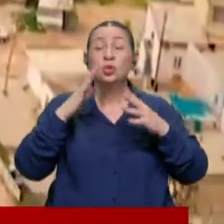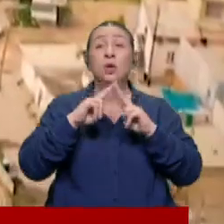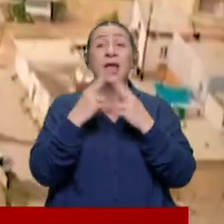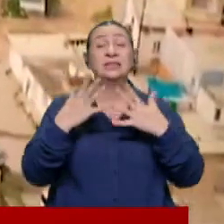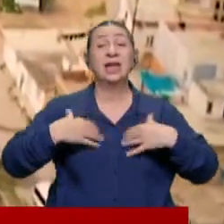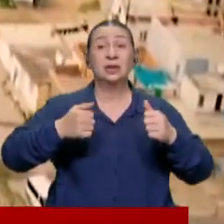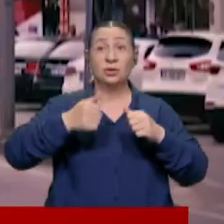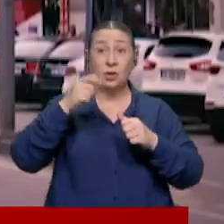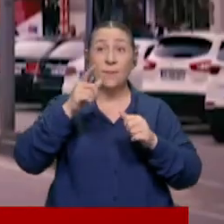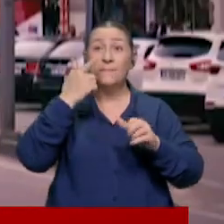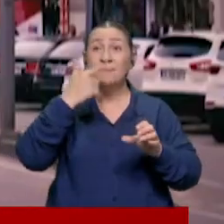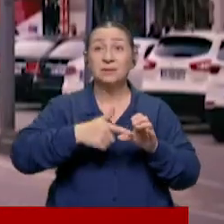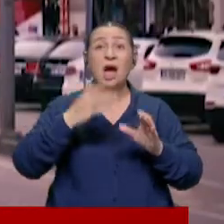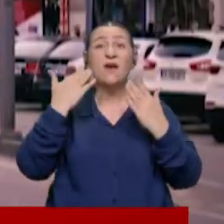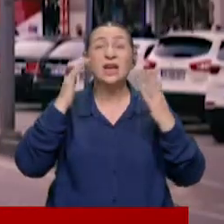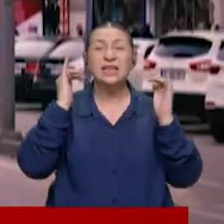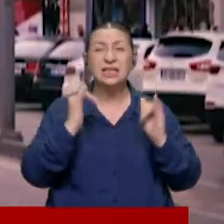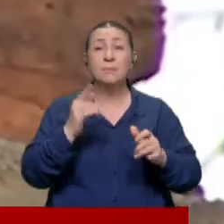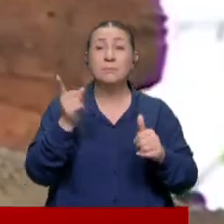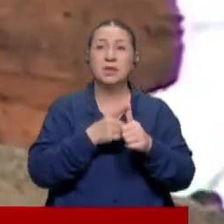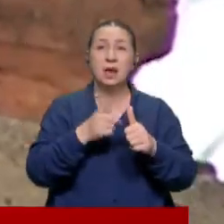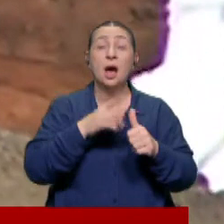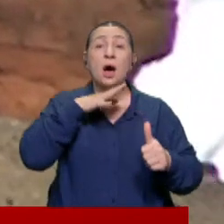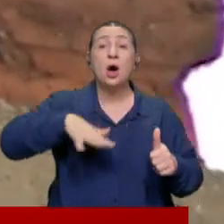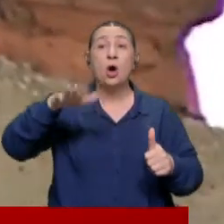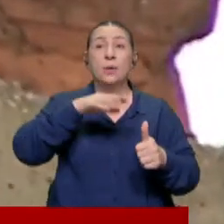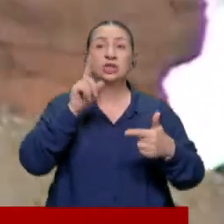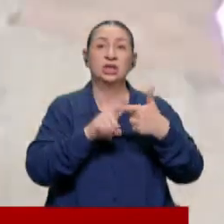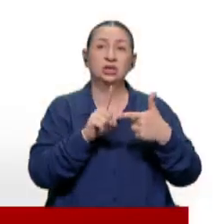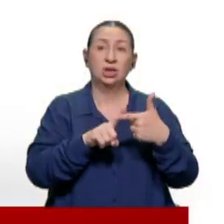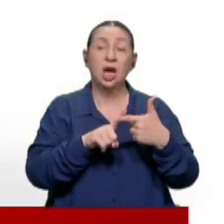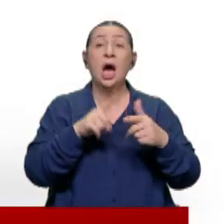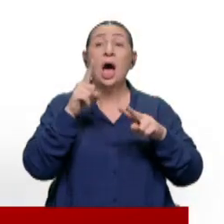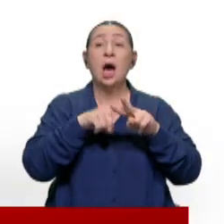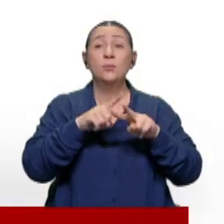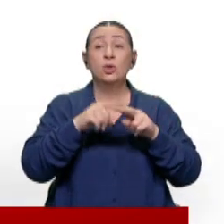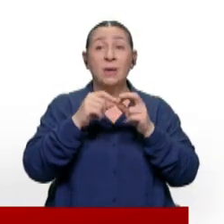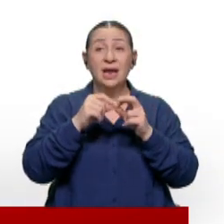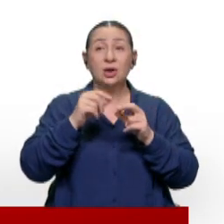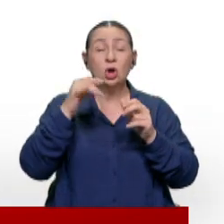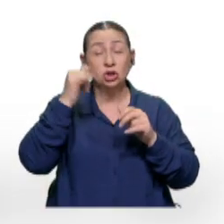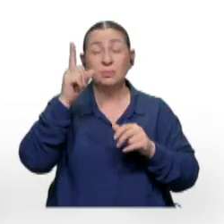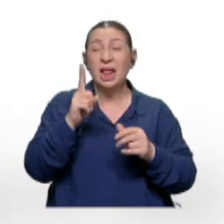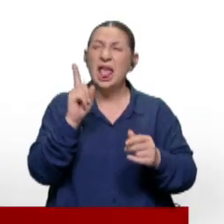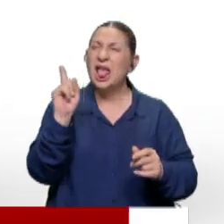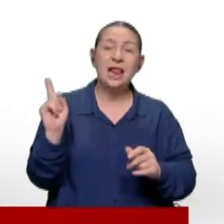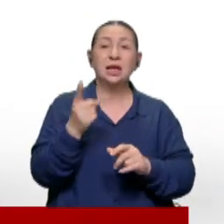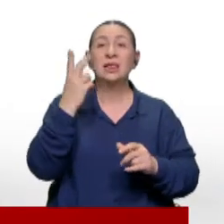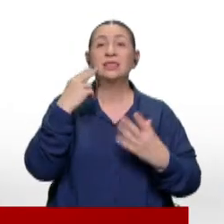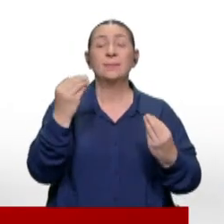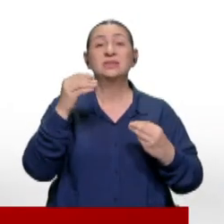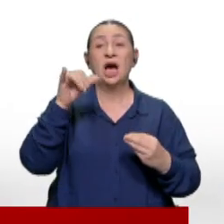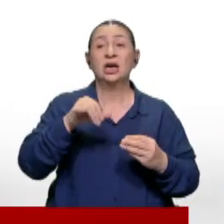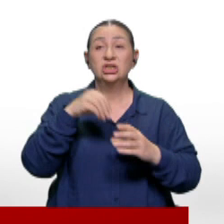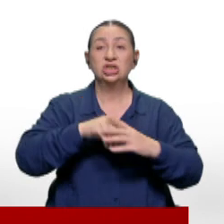Örgütü'ne göre Batman hava kirliliğinde Türkiye'de birinci, Avrupa'da ise ikinci. Abdülbari Koç bir ilke imza attı, temiz hava